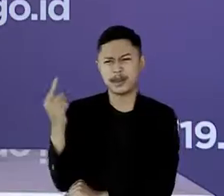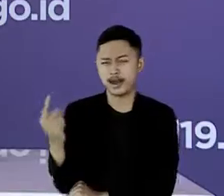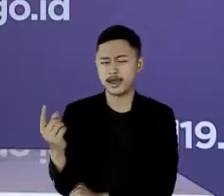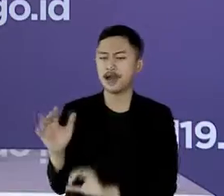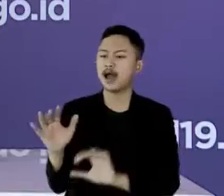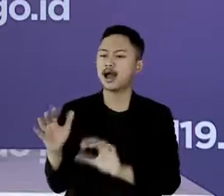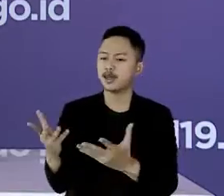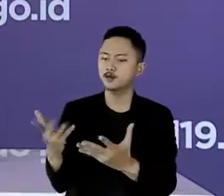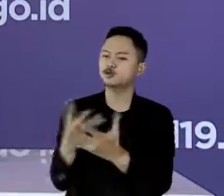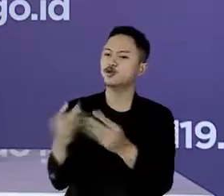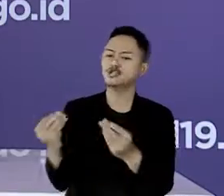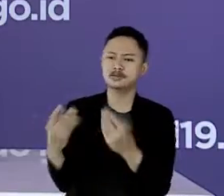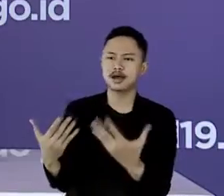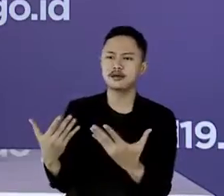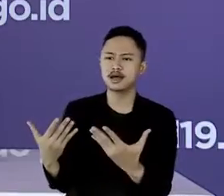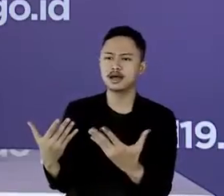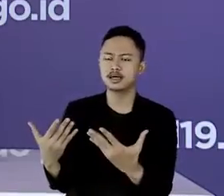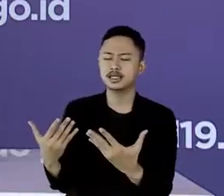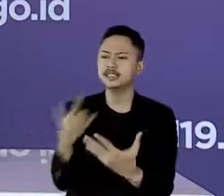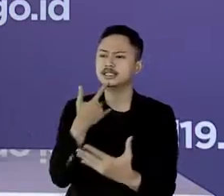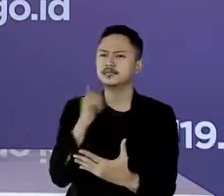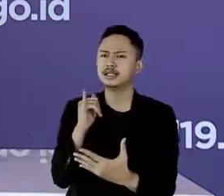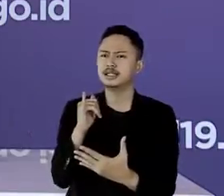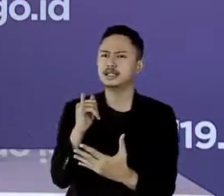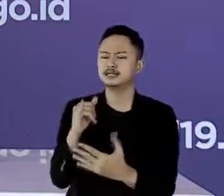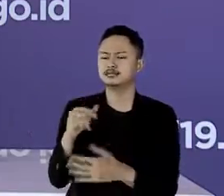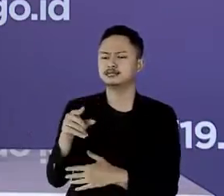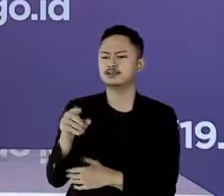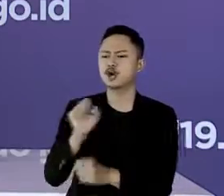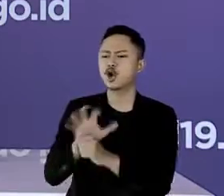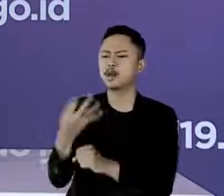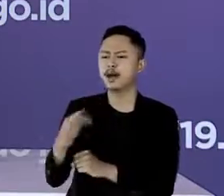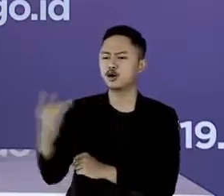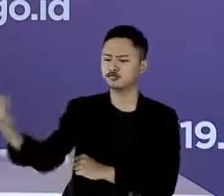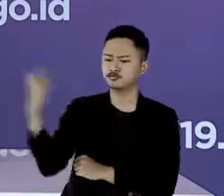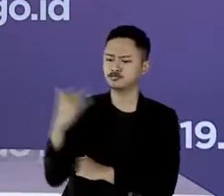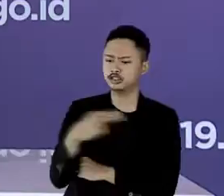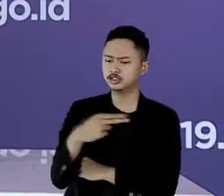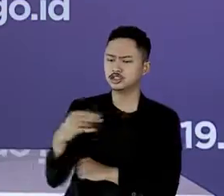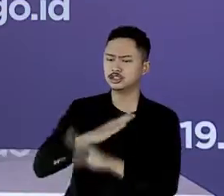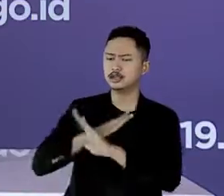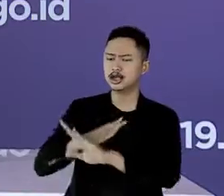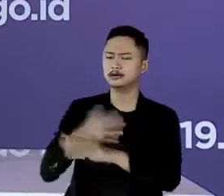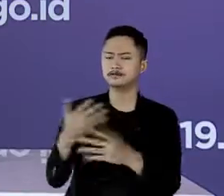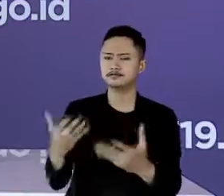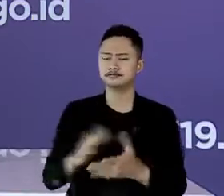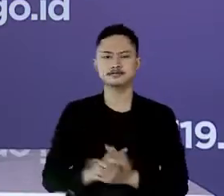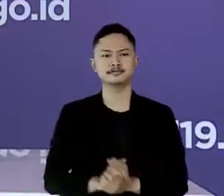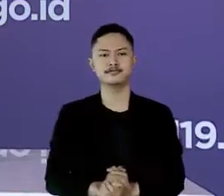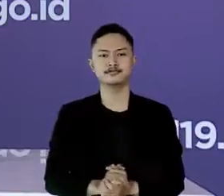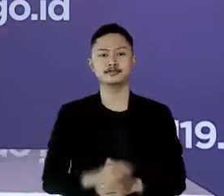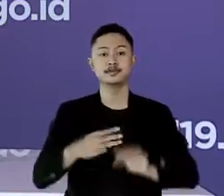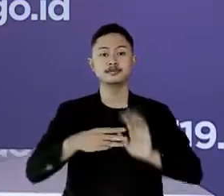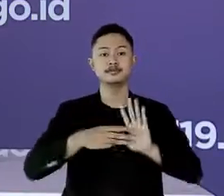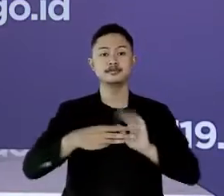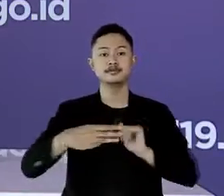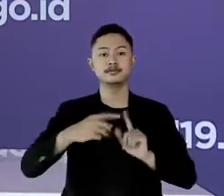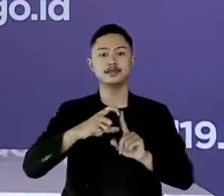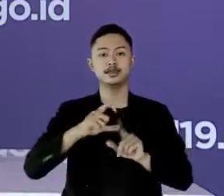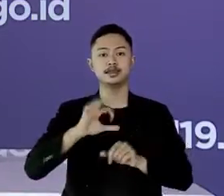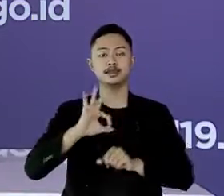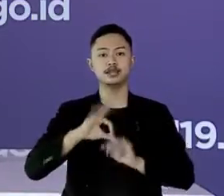antisipasi pencegahan agar varian ini tidak menjadi ancaman di Indonesia terima kasih terima kasih medcom.id